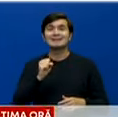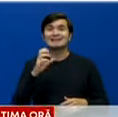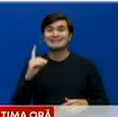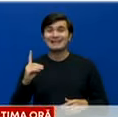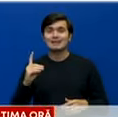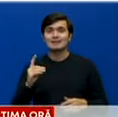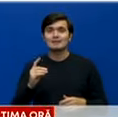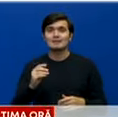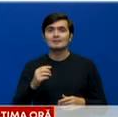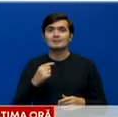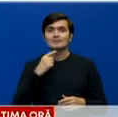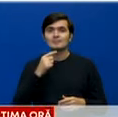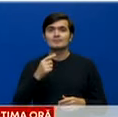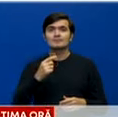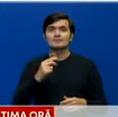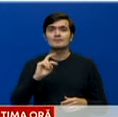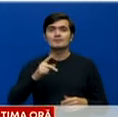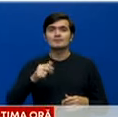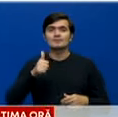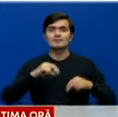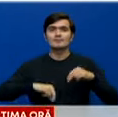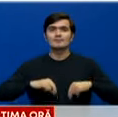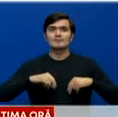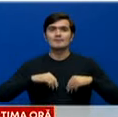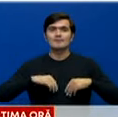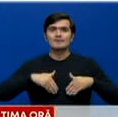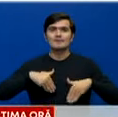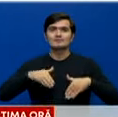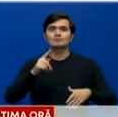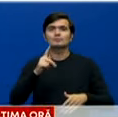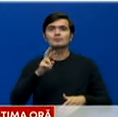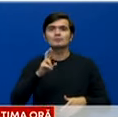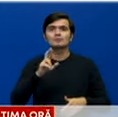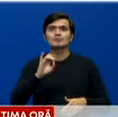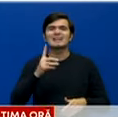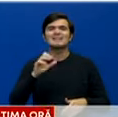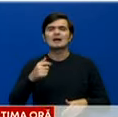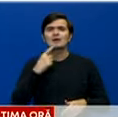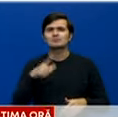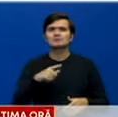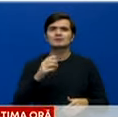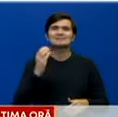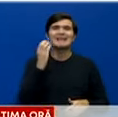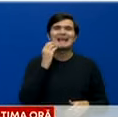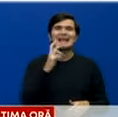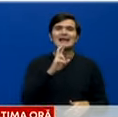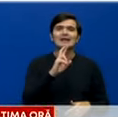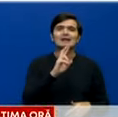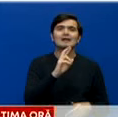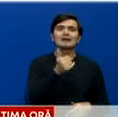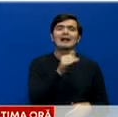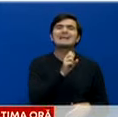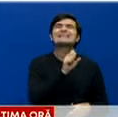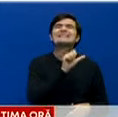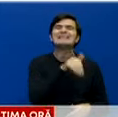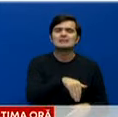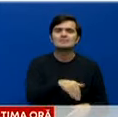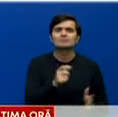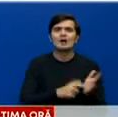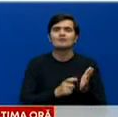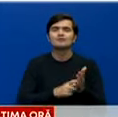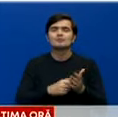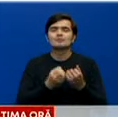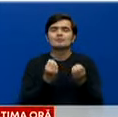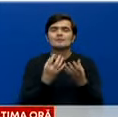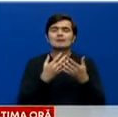vicepremierului Sorin Grindeanu, a catalogat rasiste aceste declarații și a solicitat clarificări în ședința de coaliție, ședință care ar avea